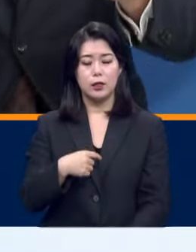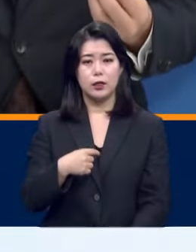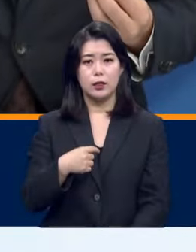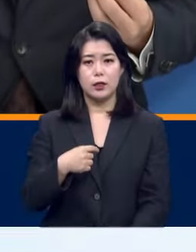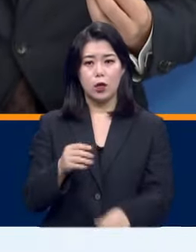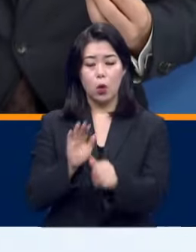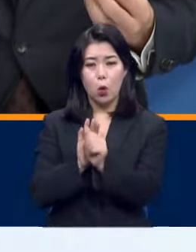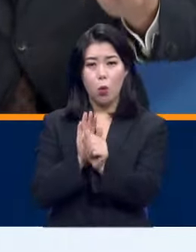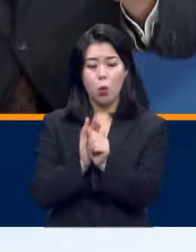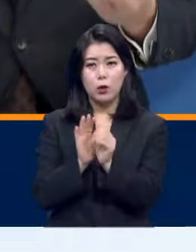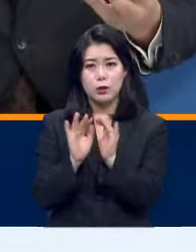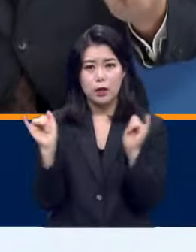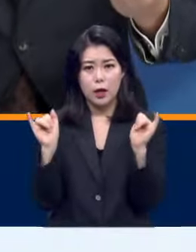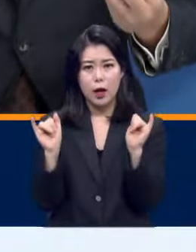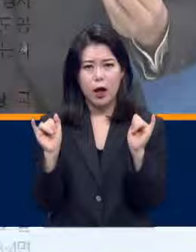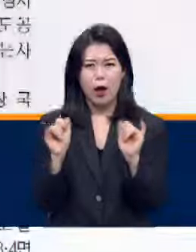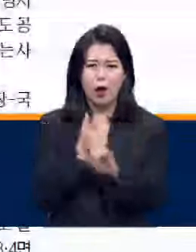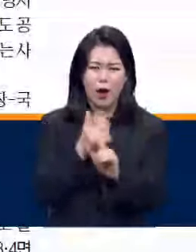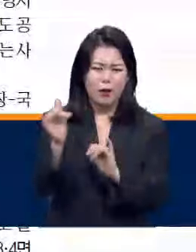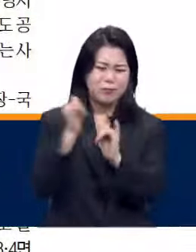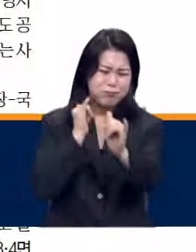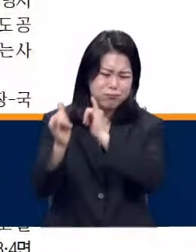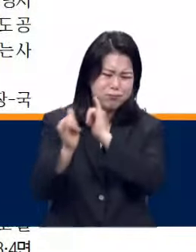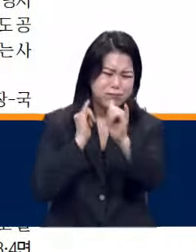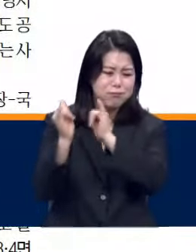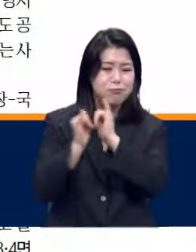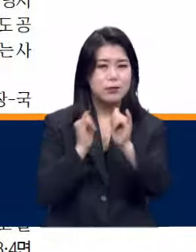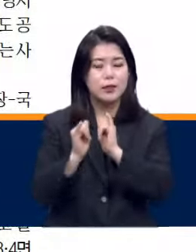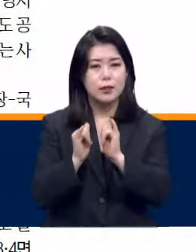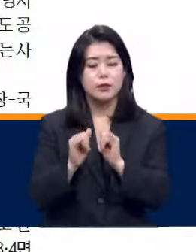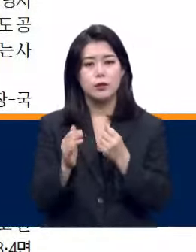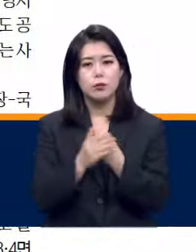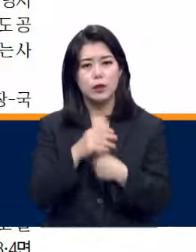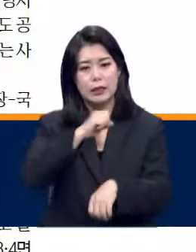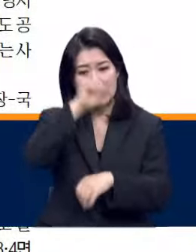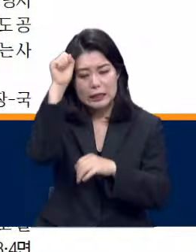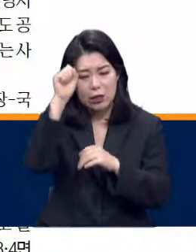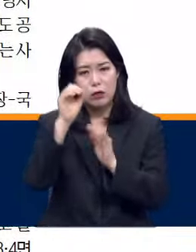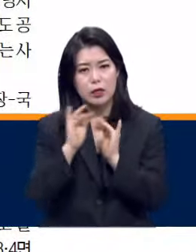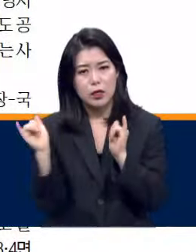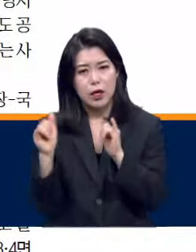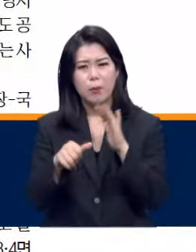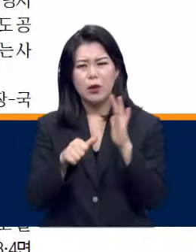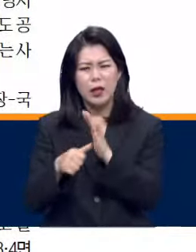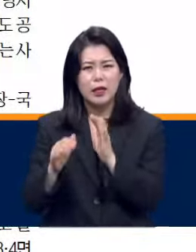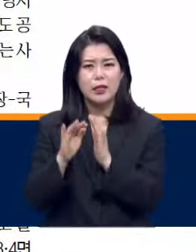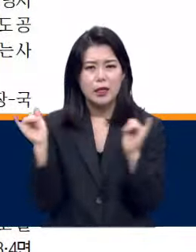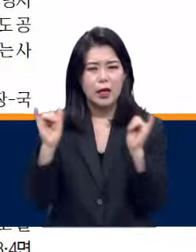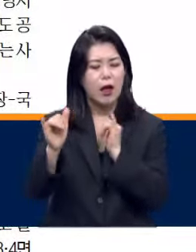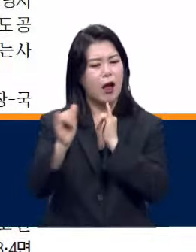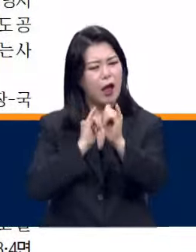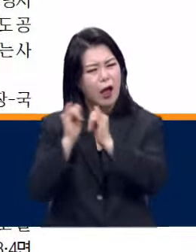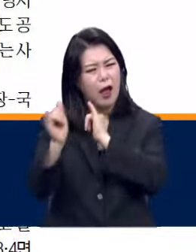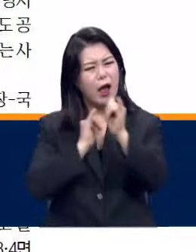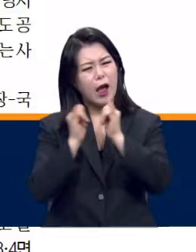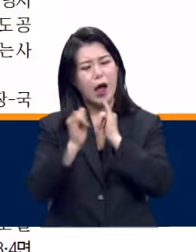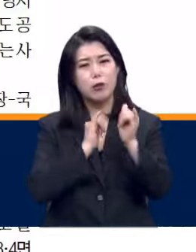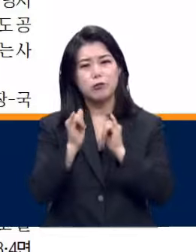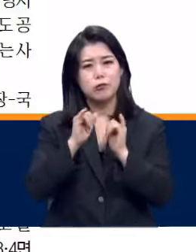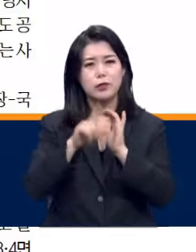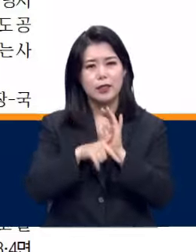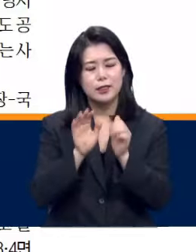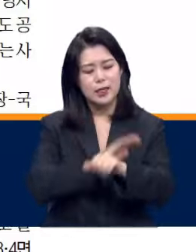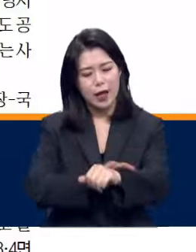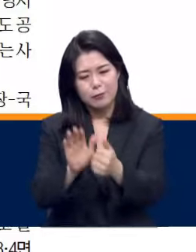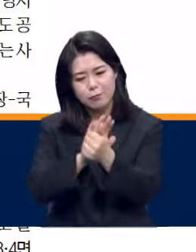도왔다고 생각하는 분들한테 숱한 전화가 옵니다 그럼 이게 당선인이 낙선인이든이 전화들을 다 응대하는 것이이 정책에 갈음 고